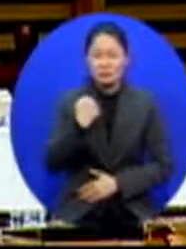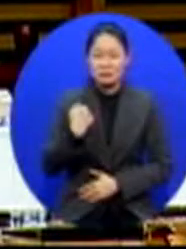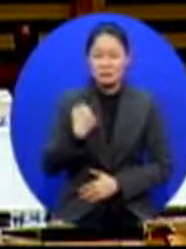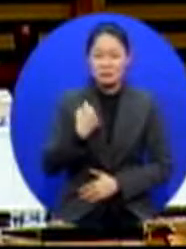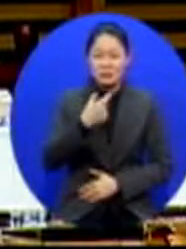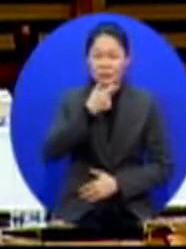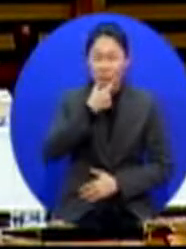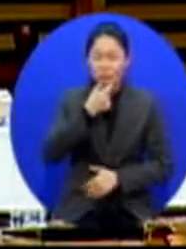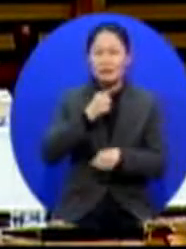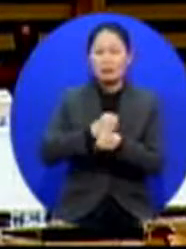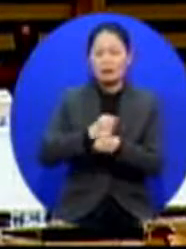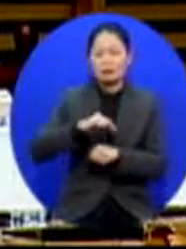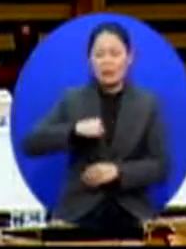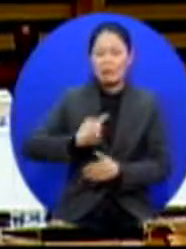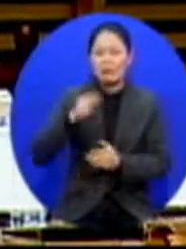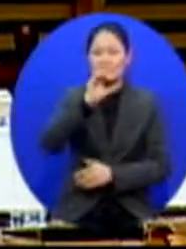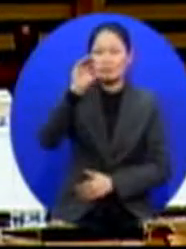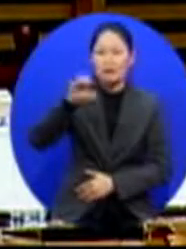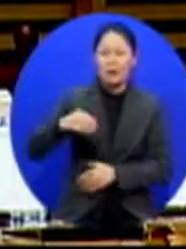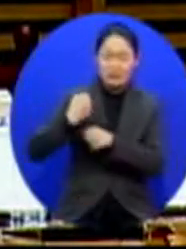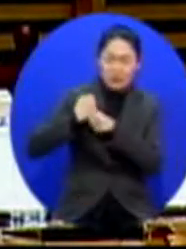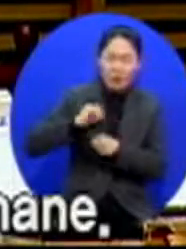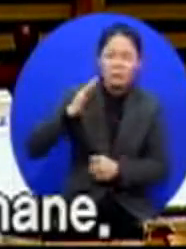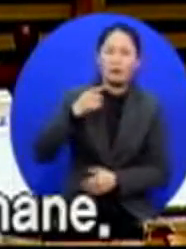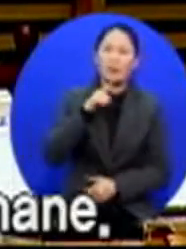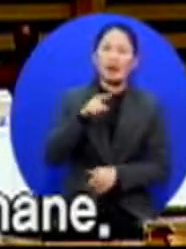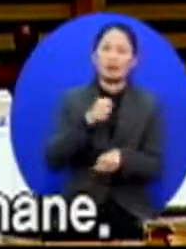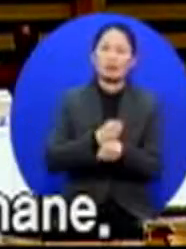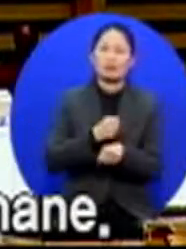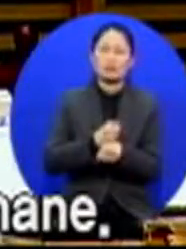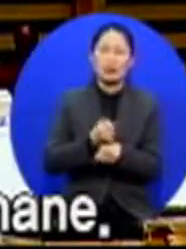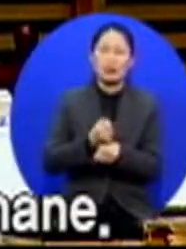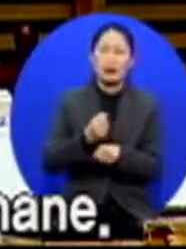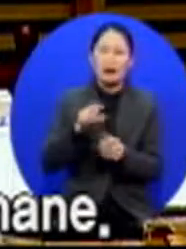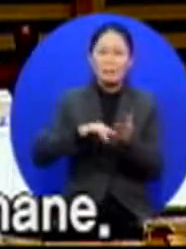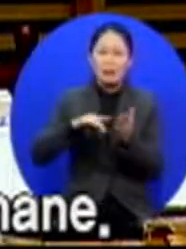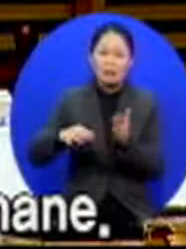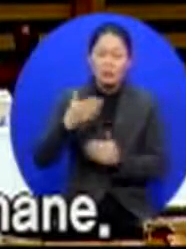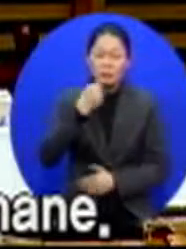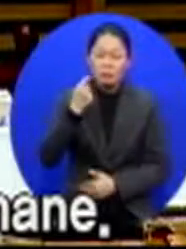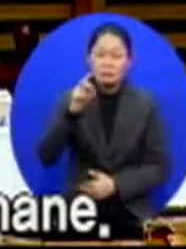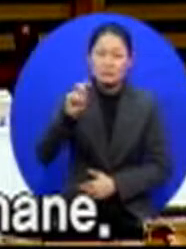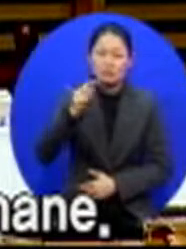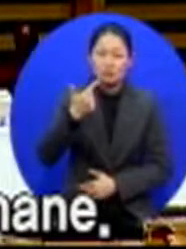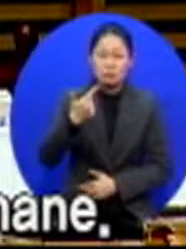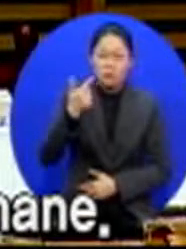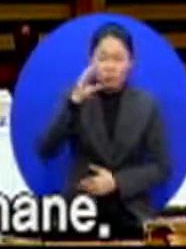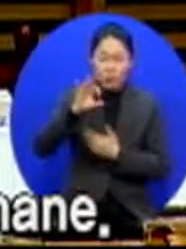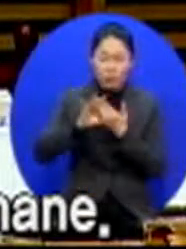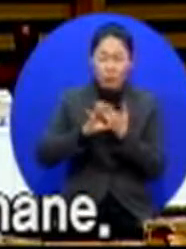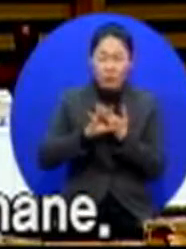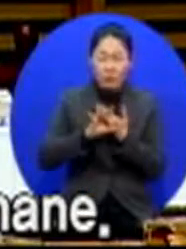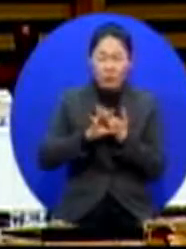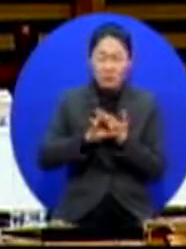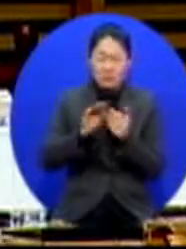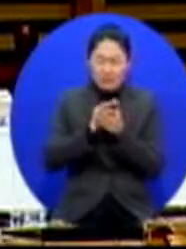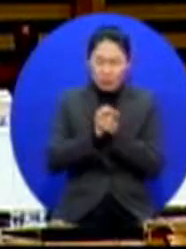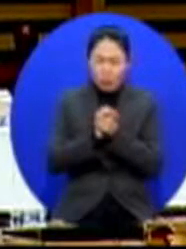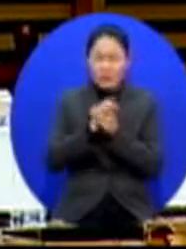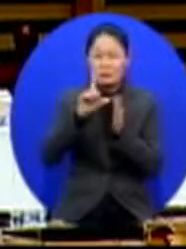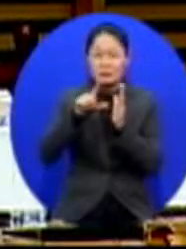져야 한다고 말씀하셨어요 마태복음 26장 에도 보면 게 3만의 동사들 기도하실 때에